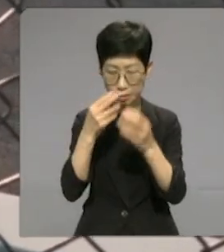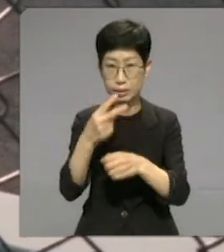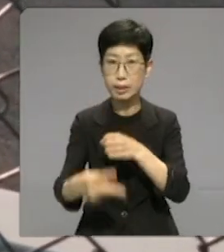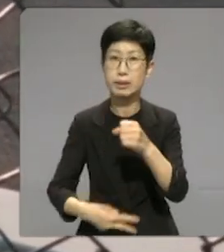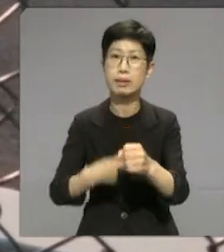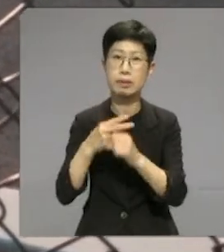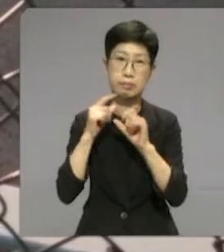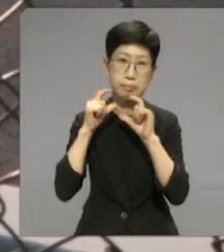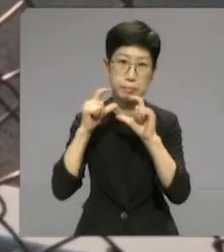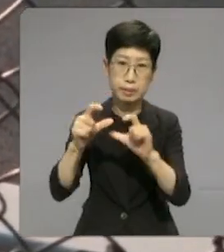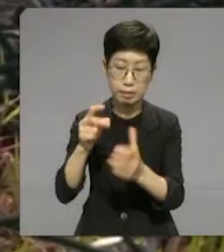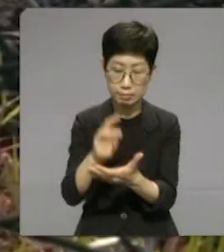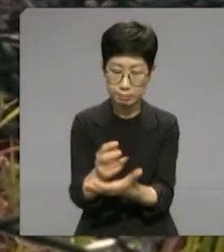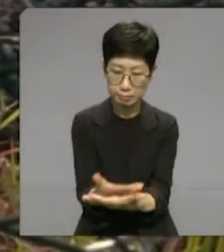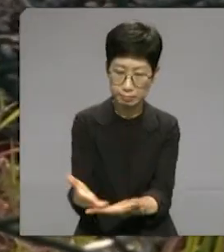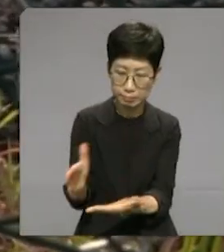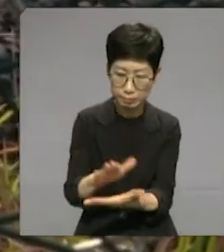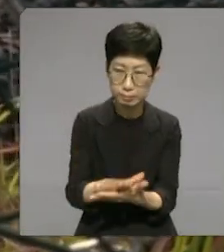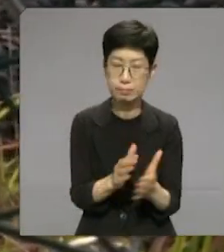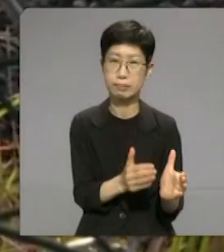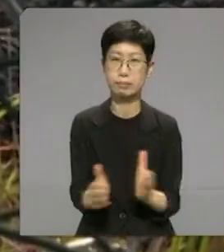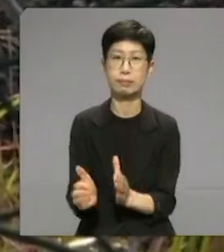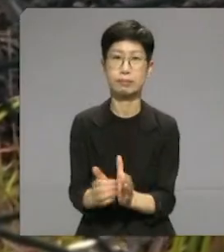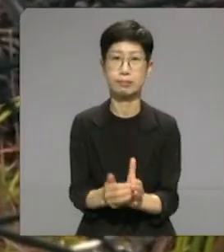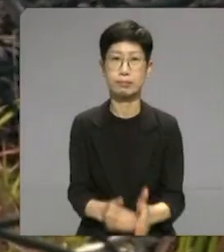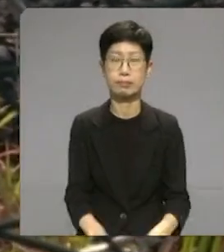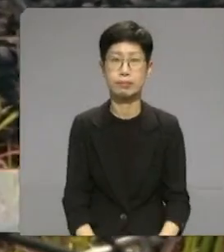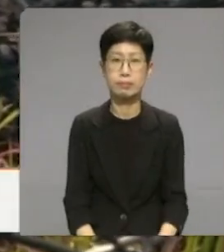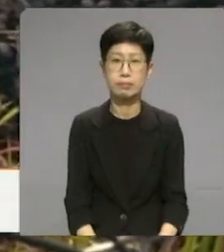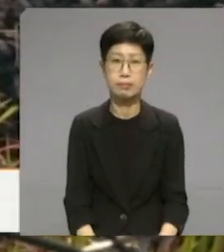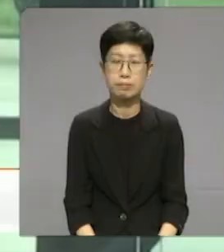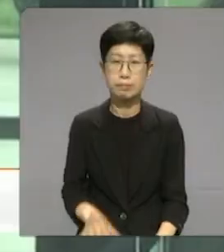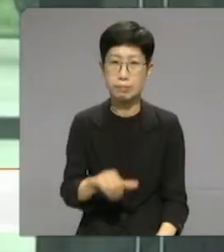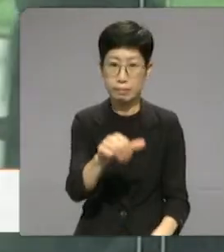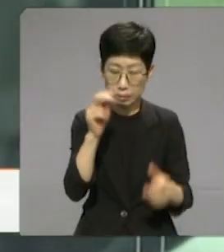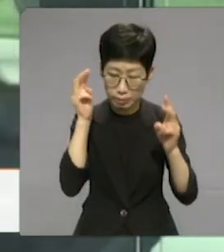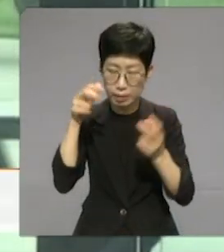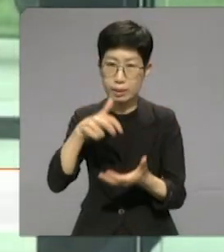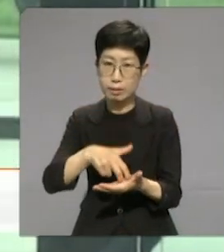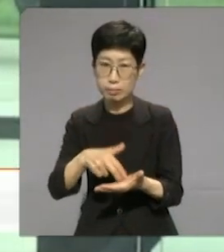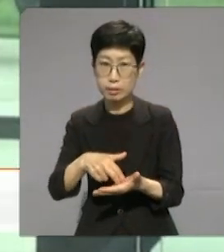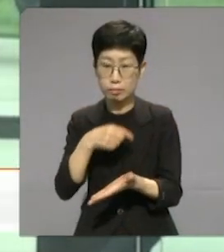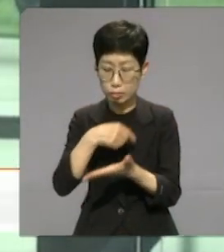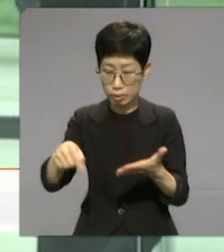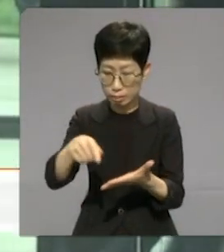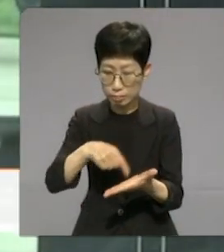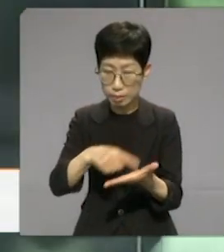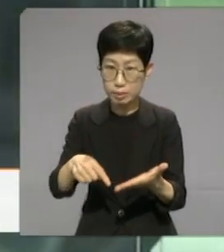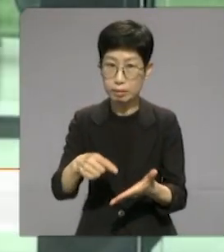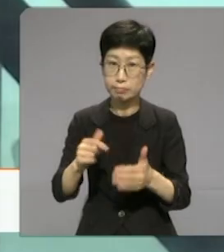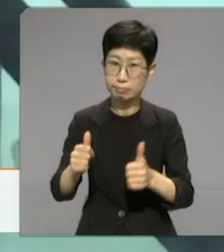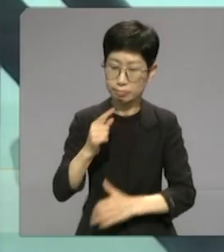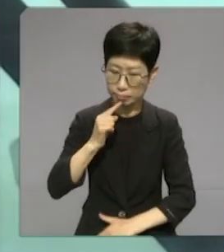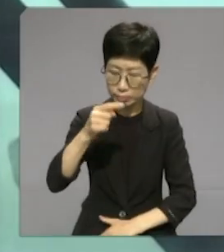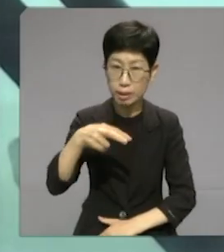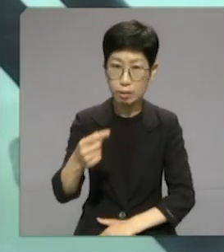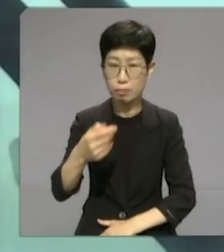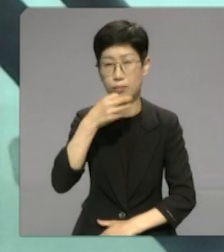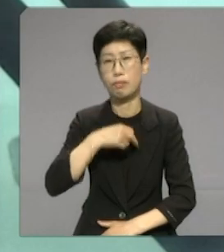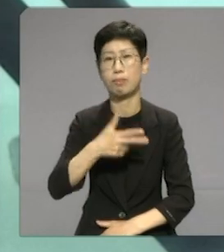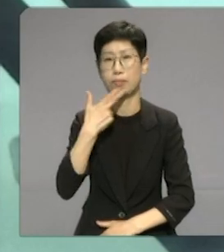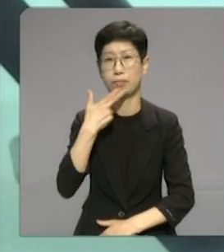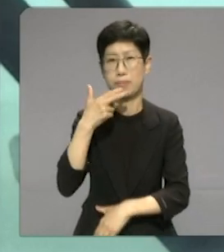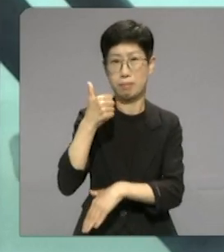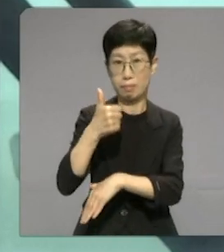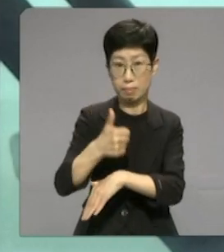하는 항공보안법 개정안을 마련했습니다. 항공업계는 손해배상 소송을 청구해도 효과가 없다며